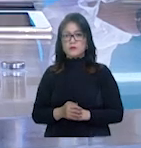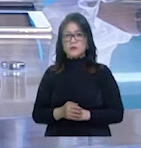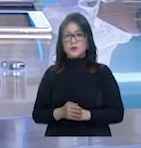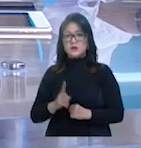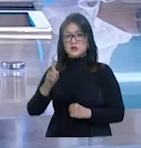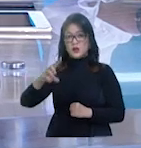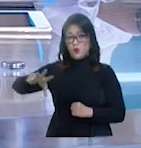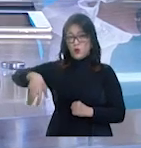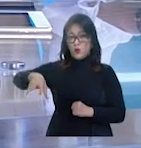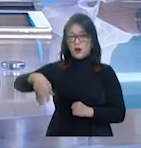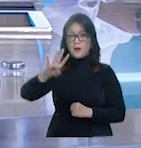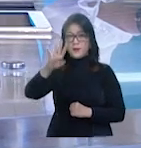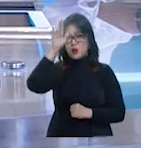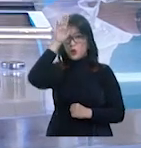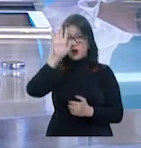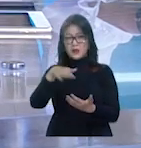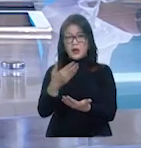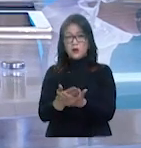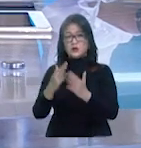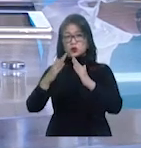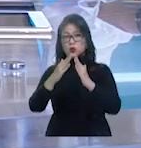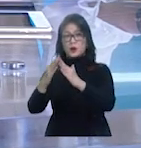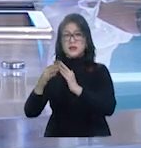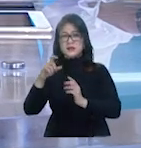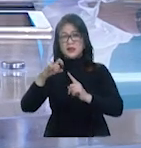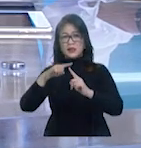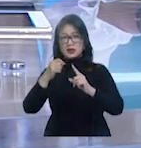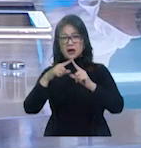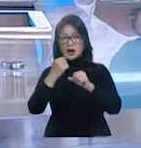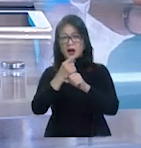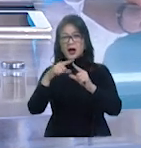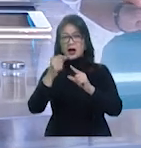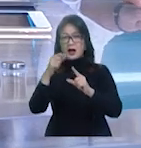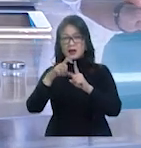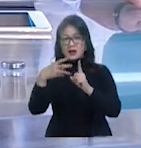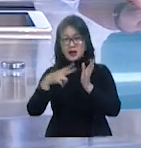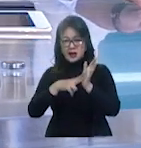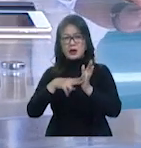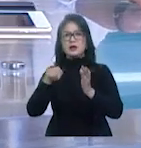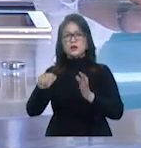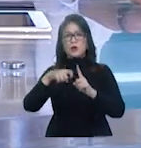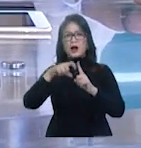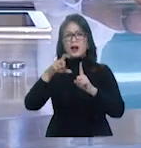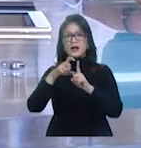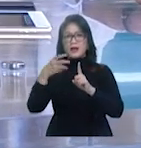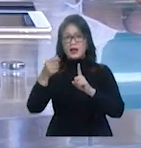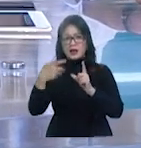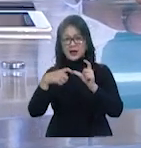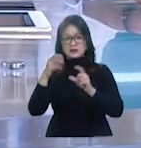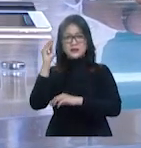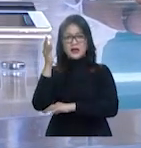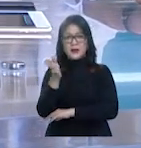Empat orang satu keluarga ditemukan tewas di rumahnya di perumahan Citra Garden 1 Extension, Kalideres, Jakarta Barat. Korban